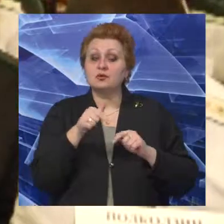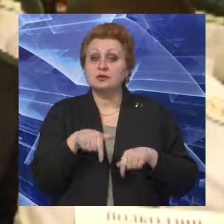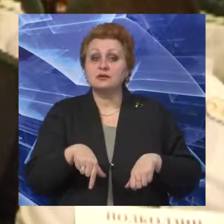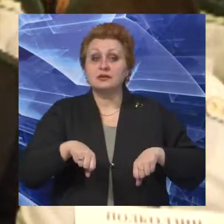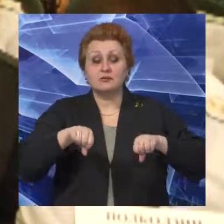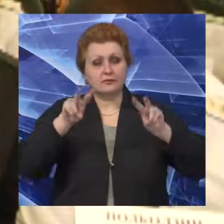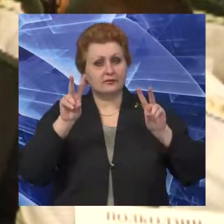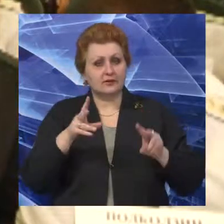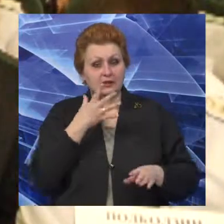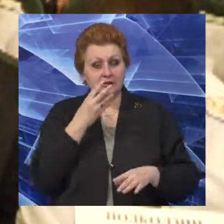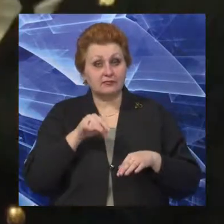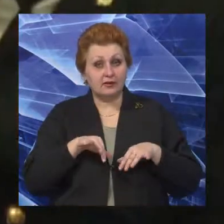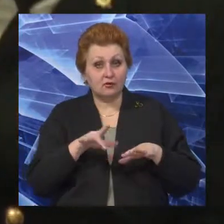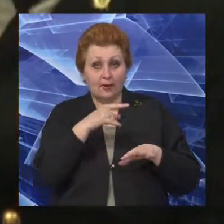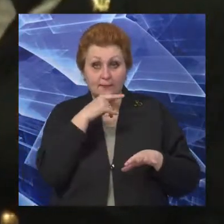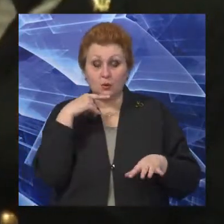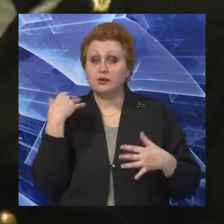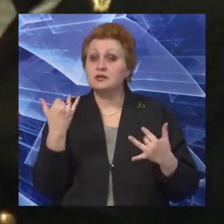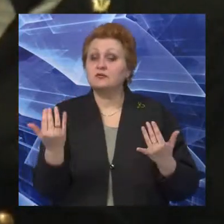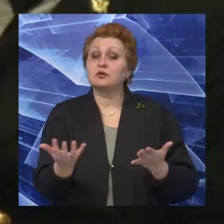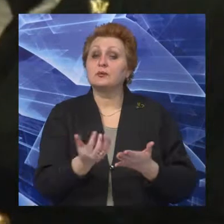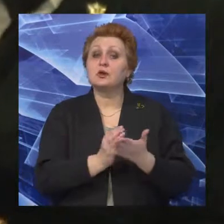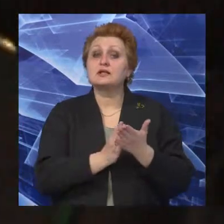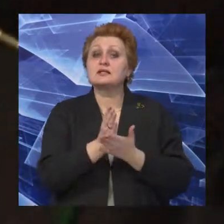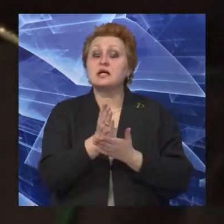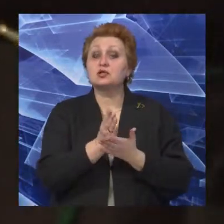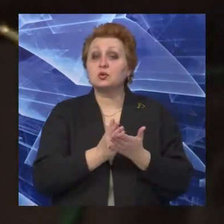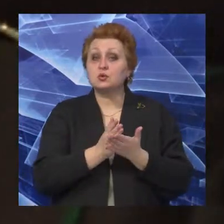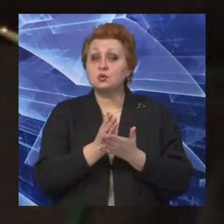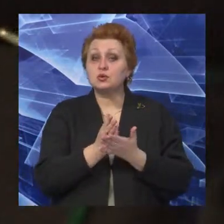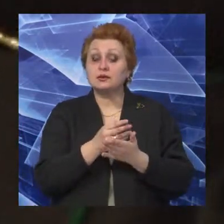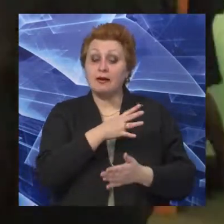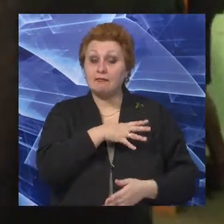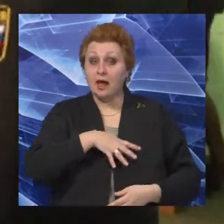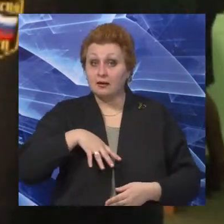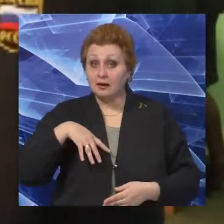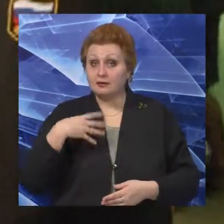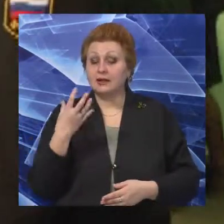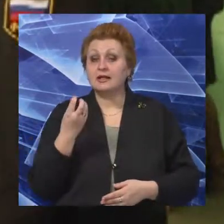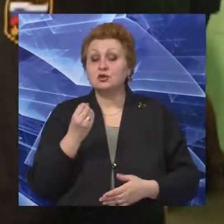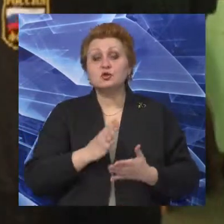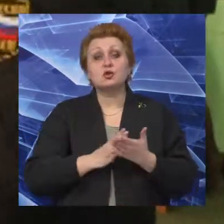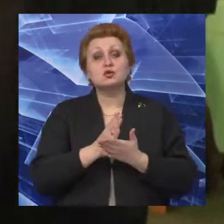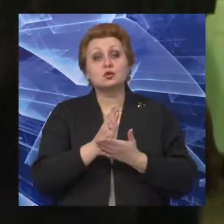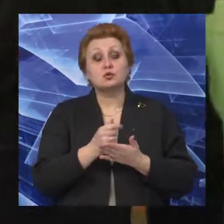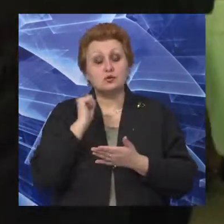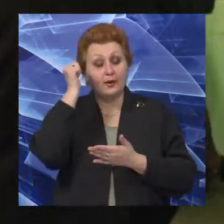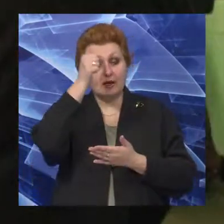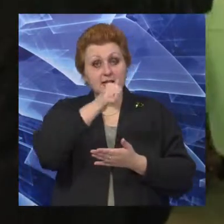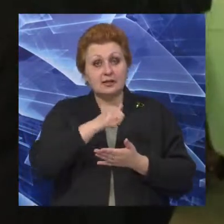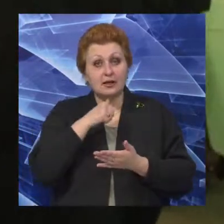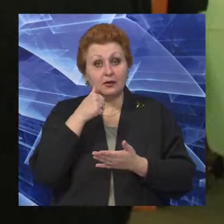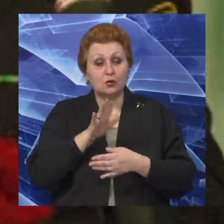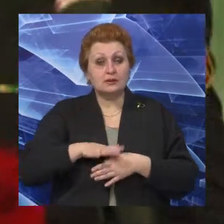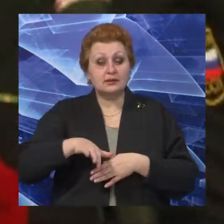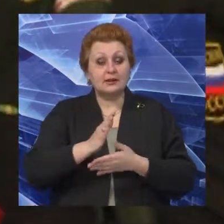работают настоящие профессионалы своего дела. Многие из них сегодня получили заслуженные федеральные и краевые награды. Кроме этого, краевая служба за год в